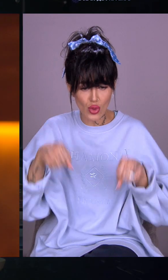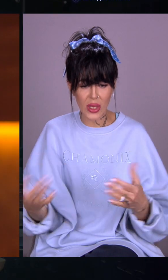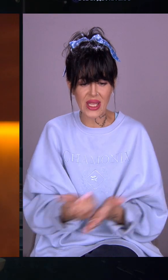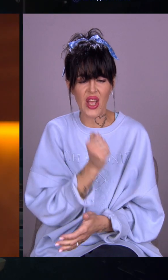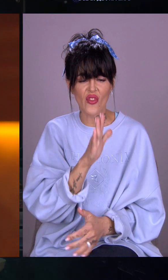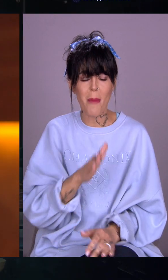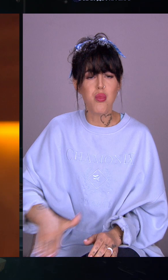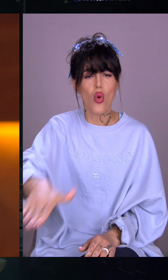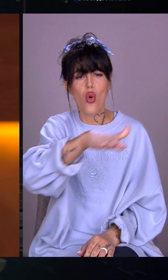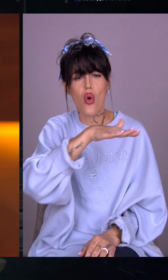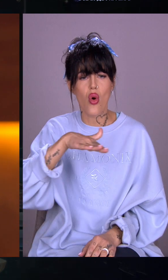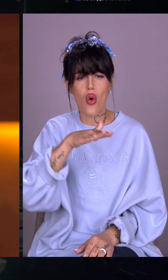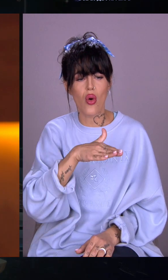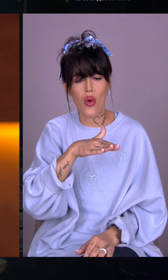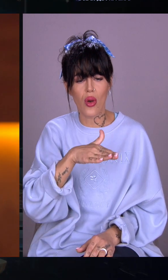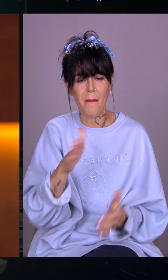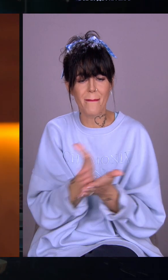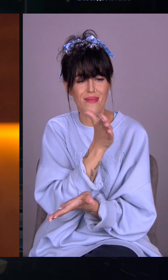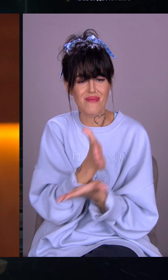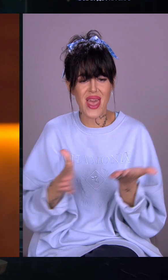полі, між гладковкою